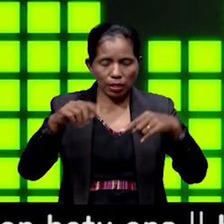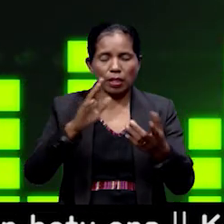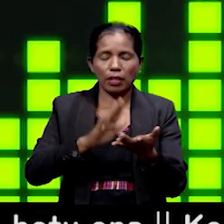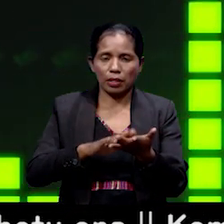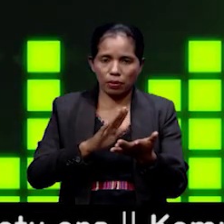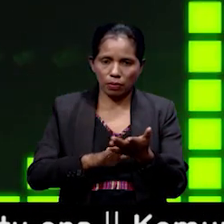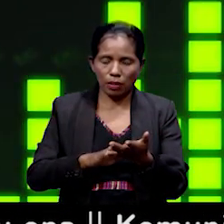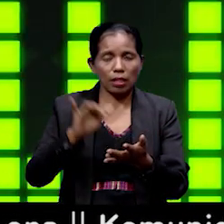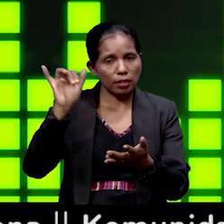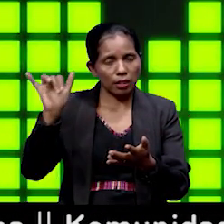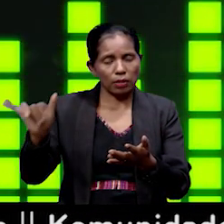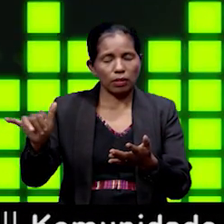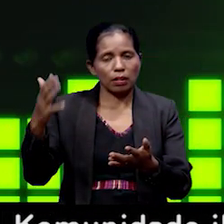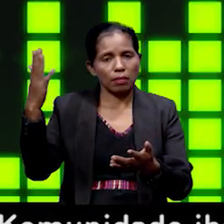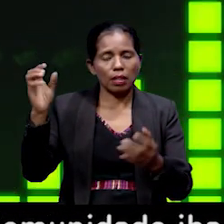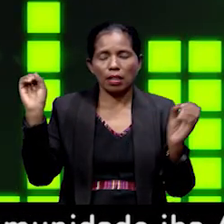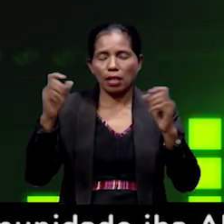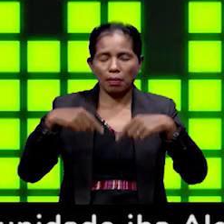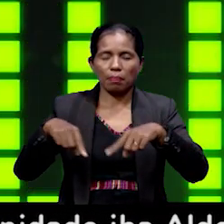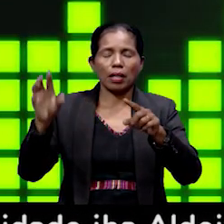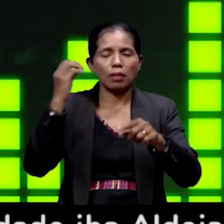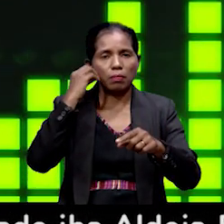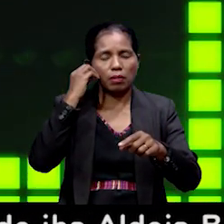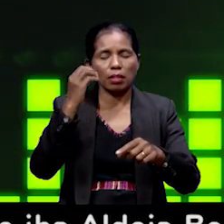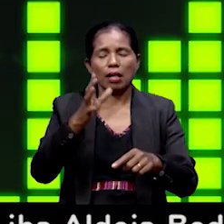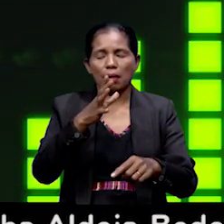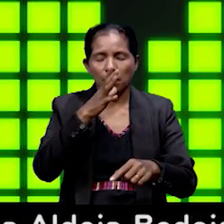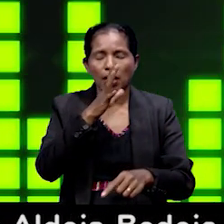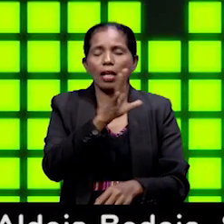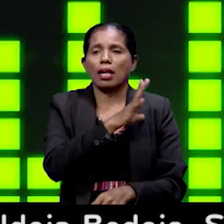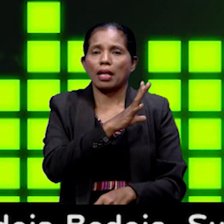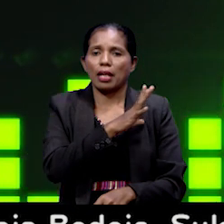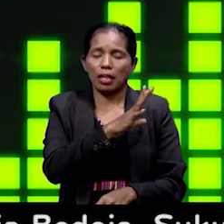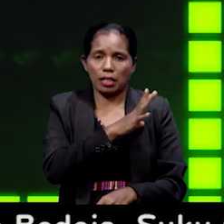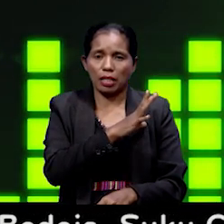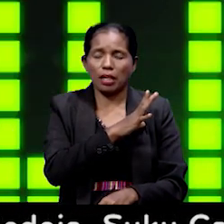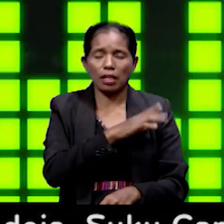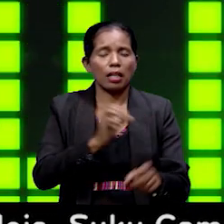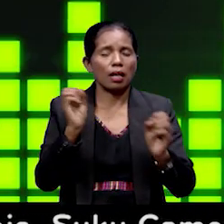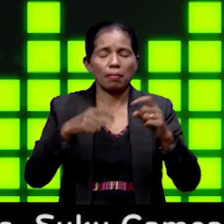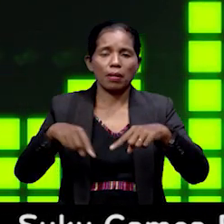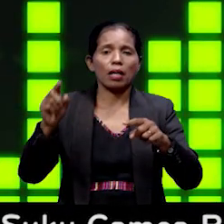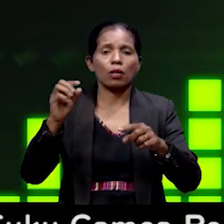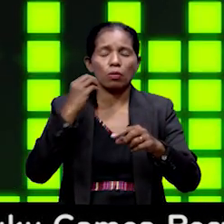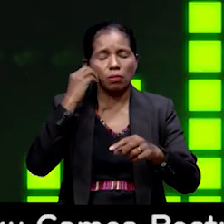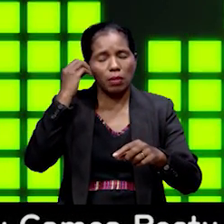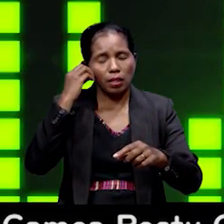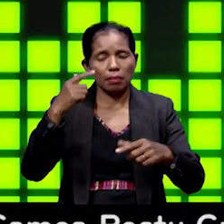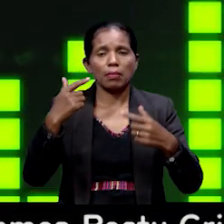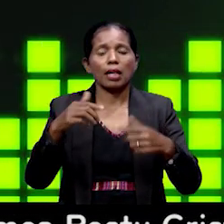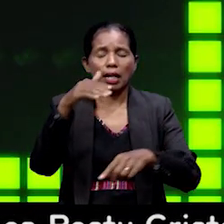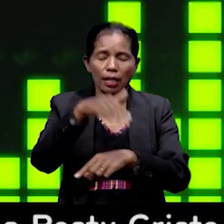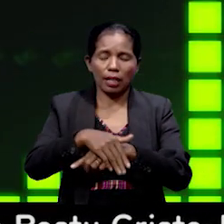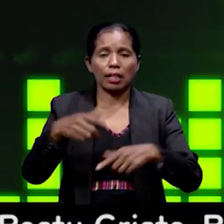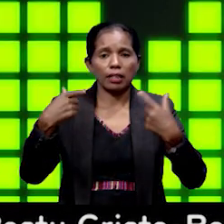selo tuin ba. Maybe la fila ba umale mak nia ina heng heng la fila lemak cirua kalan diskuti malu. Diskuti malu antar